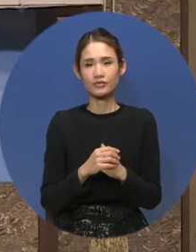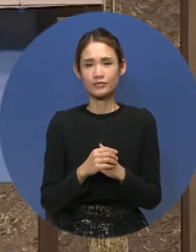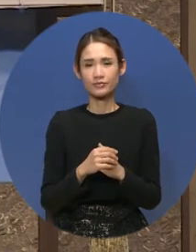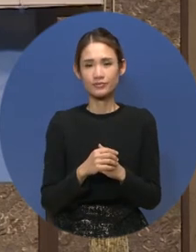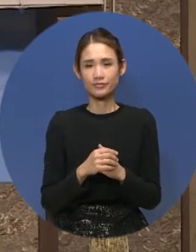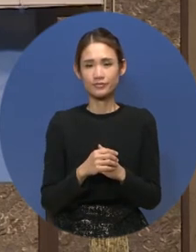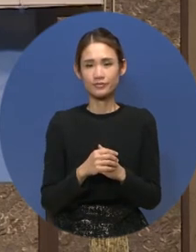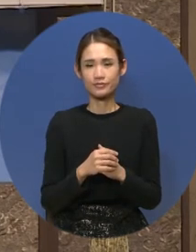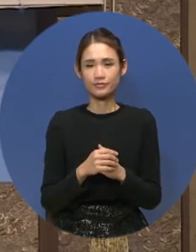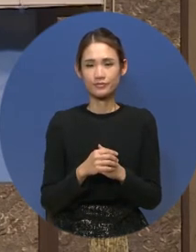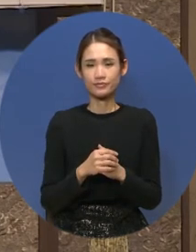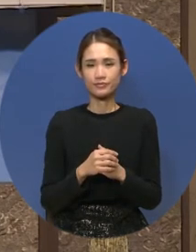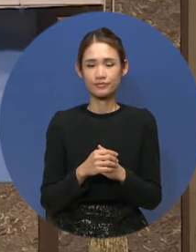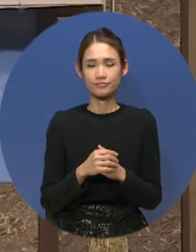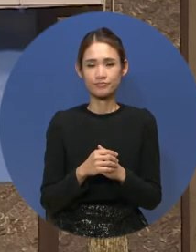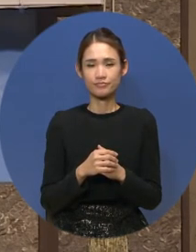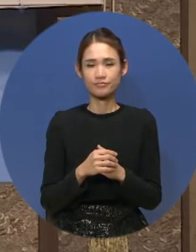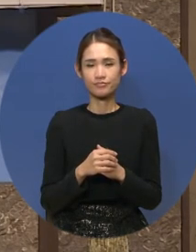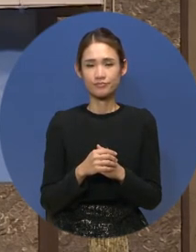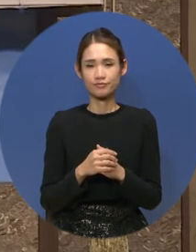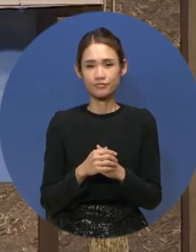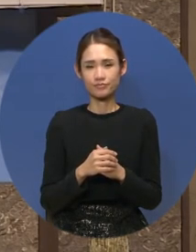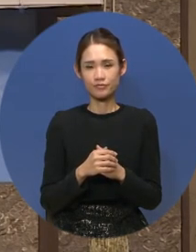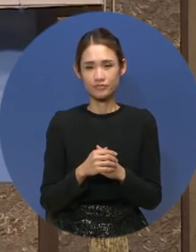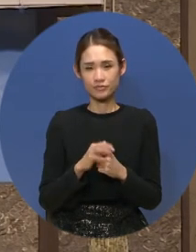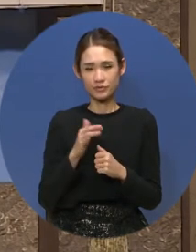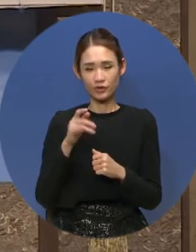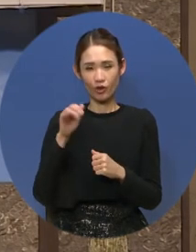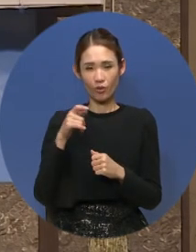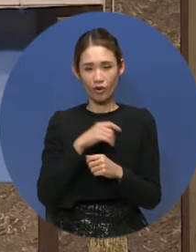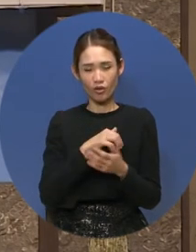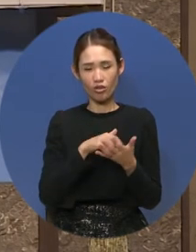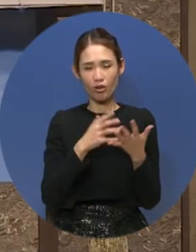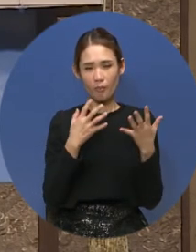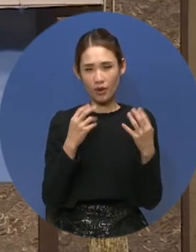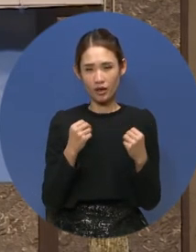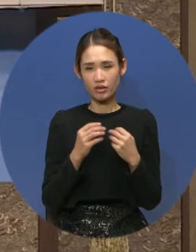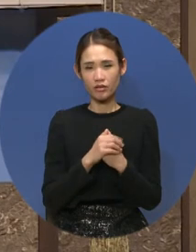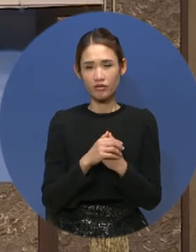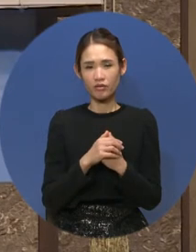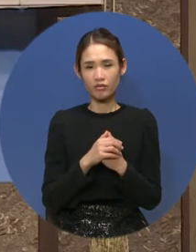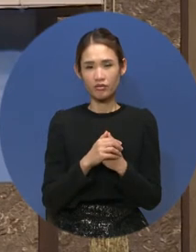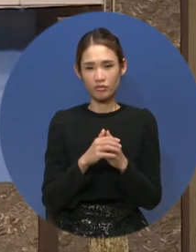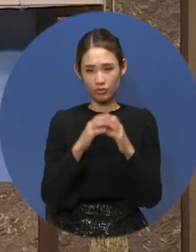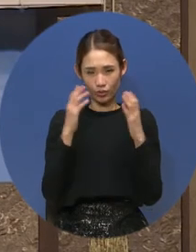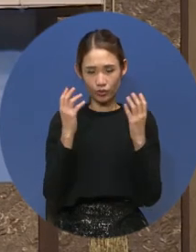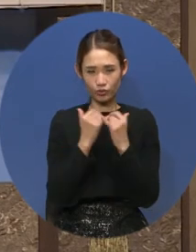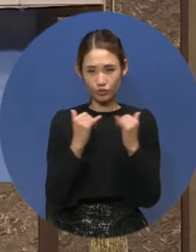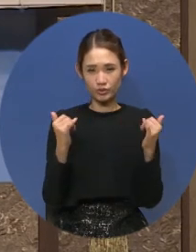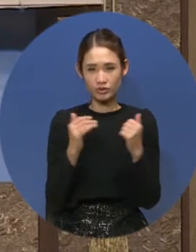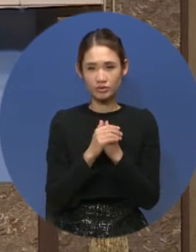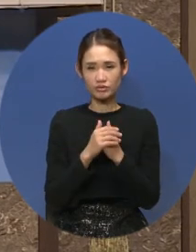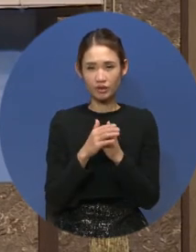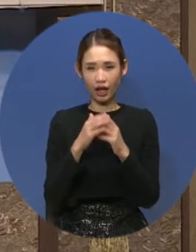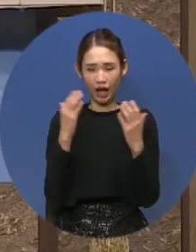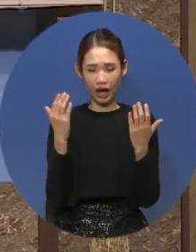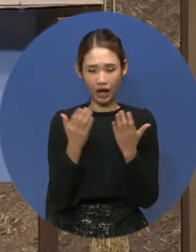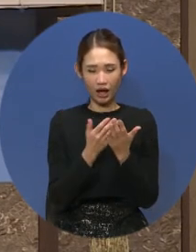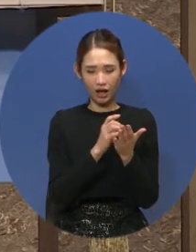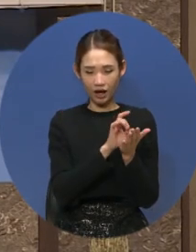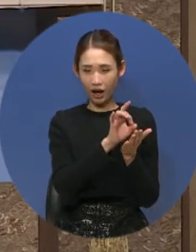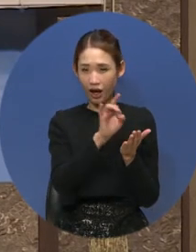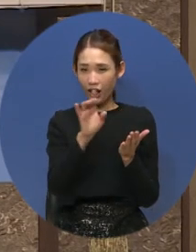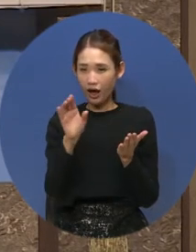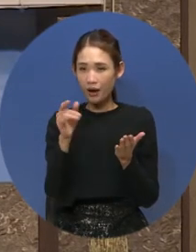예정입니다. 근데 이제 워낙 재원이 많이 드는 거기 때문에 네. 이거를 모든 구민한테 드릴 수는 없고 예.